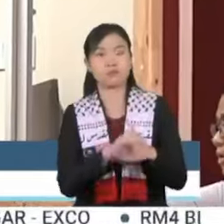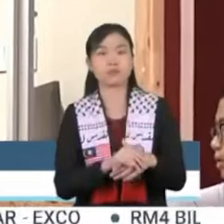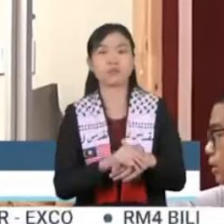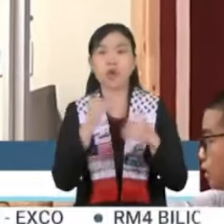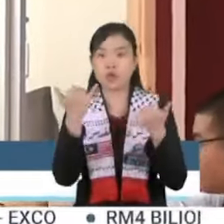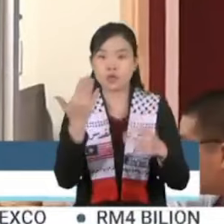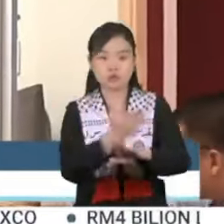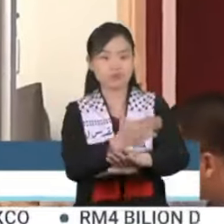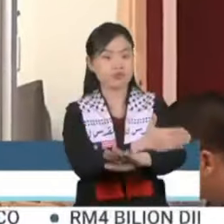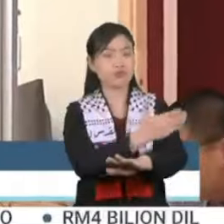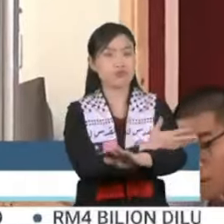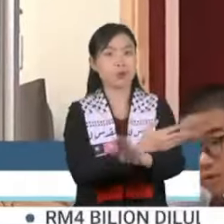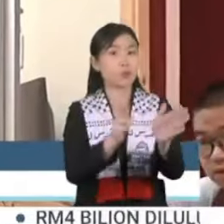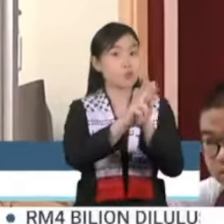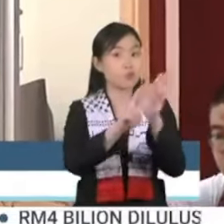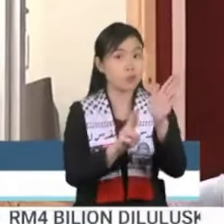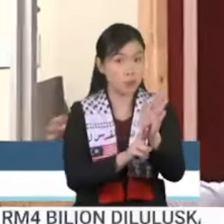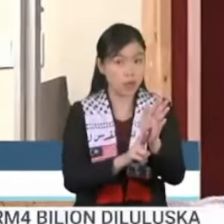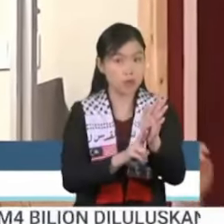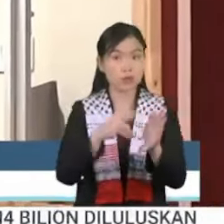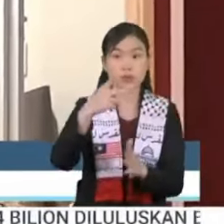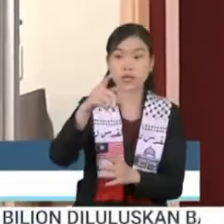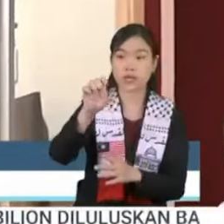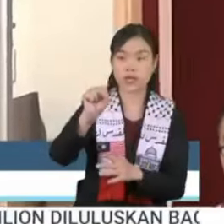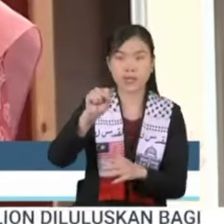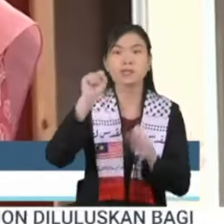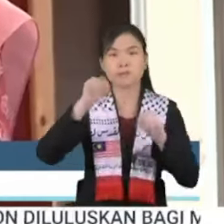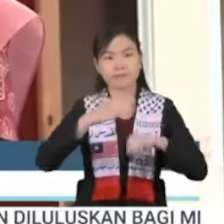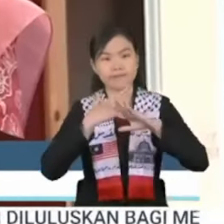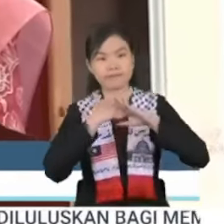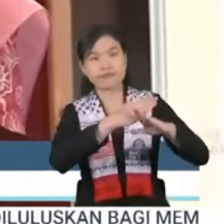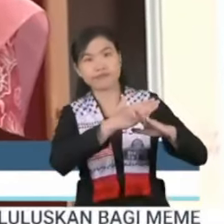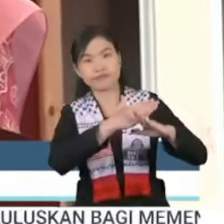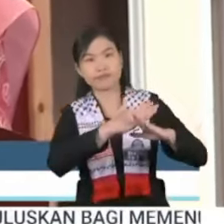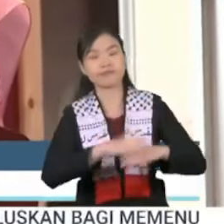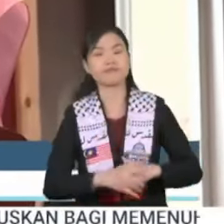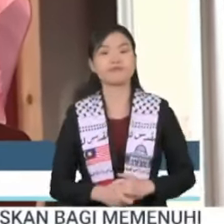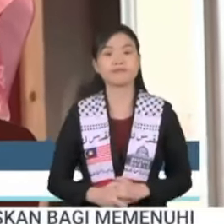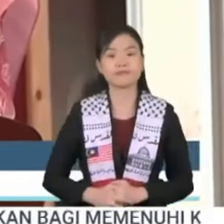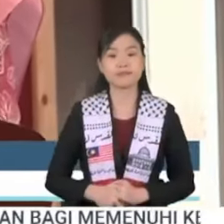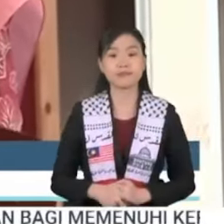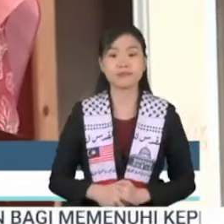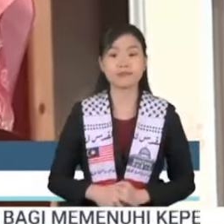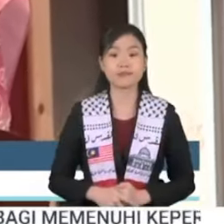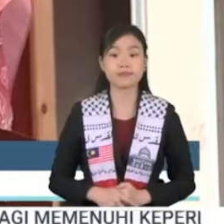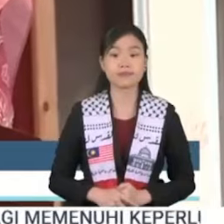garis panduan berkaitan agar kes seumpamanya dapat dikekang.